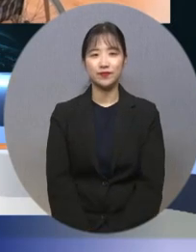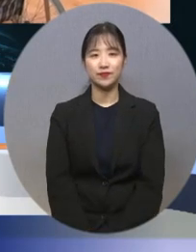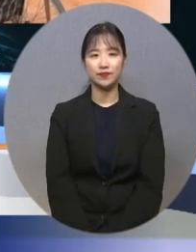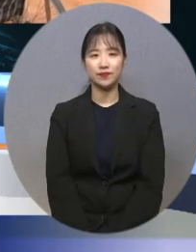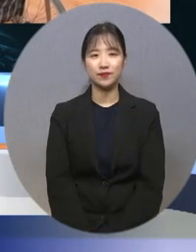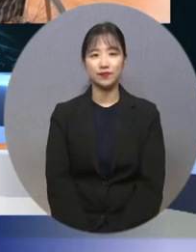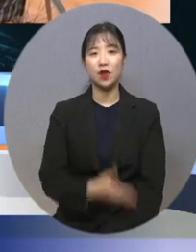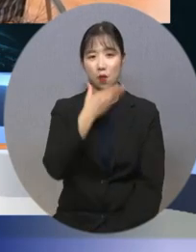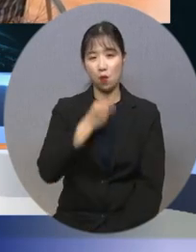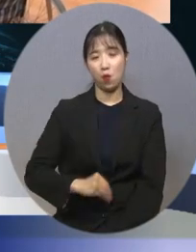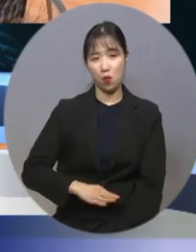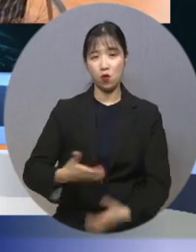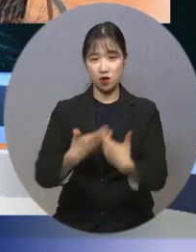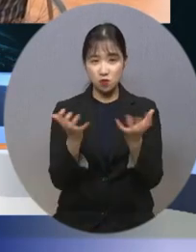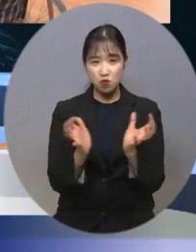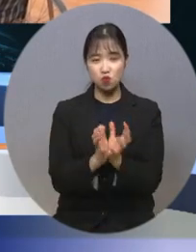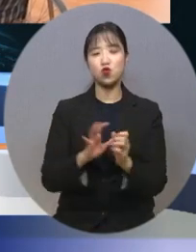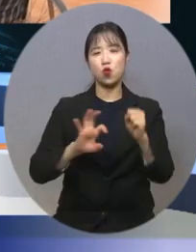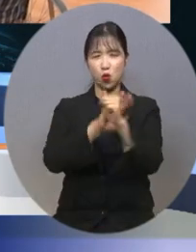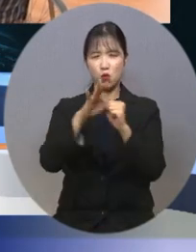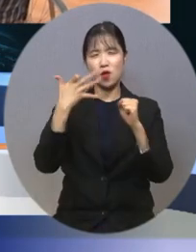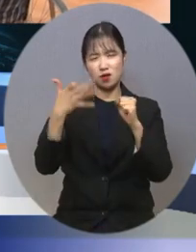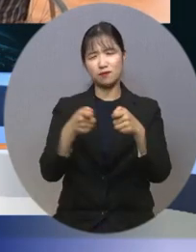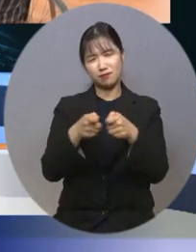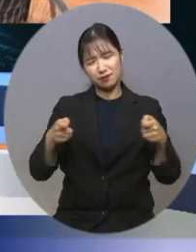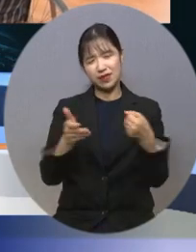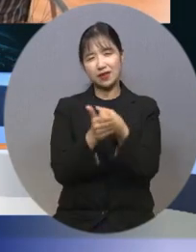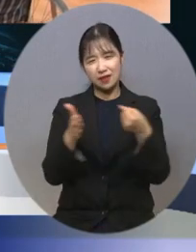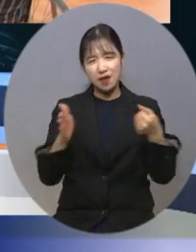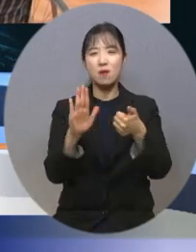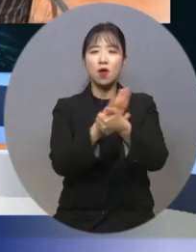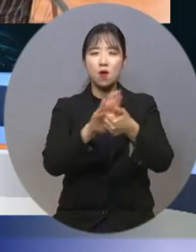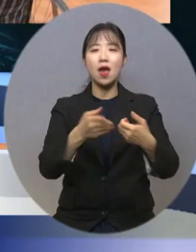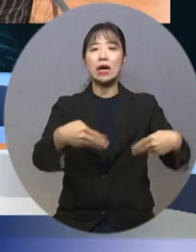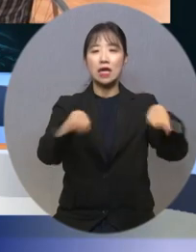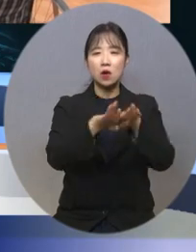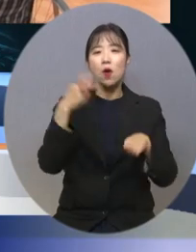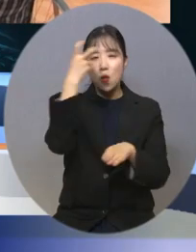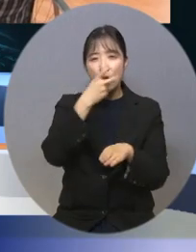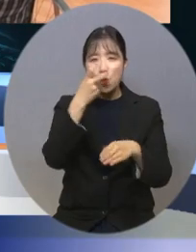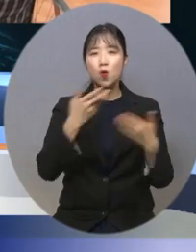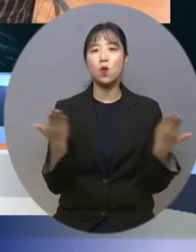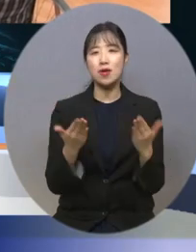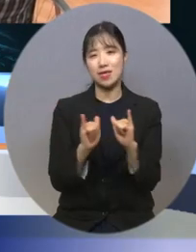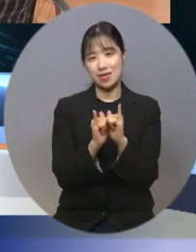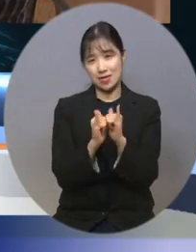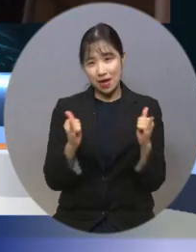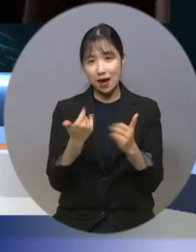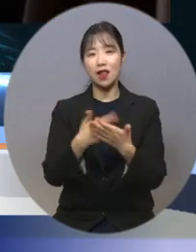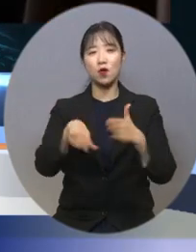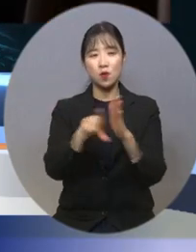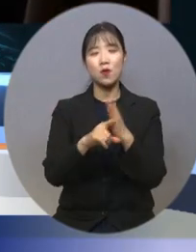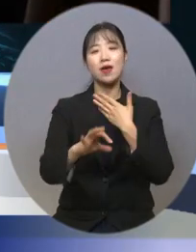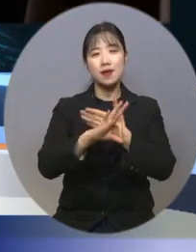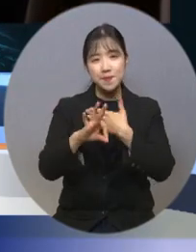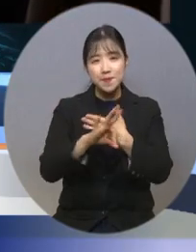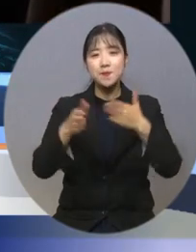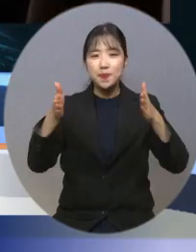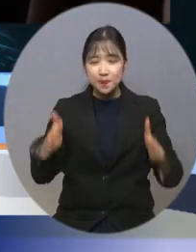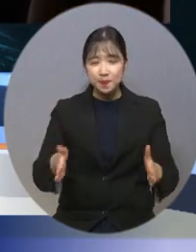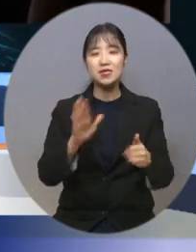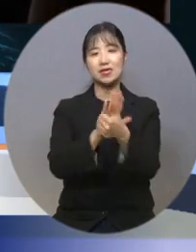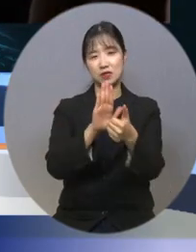보건복지부가 쿠론 알고 장기화로 힘든 장기요양기관 을 돌봄 종사자들을 위해 1시 지원금을